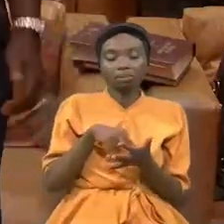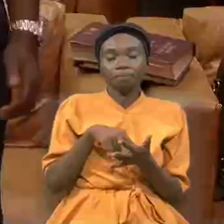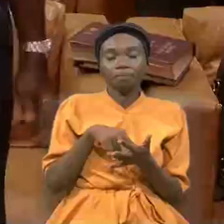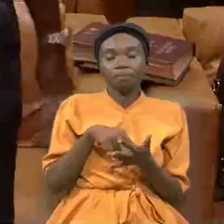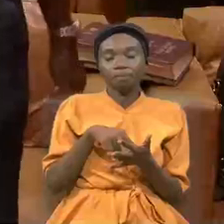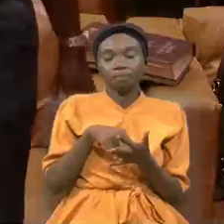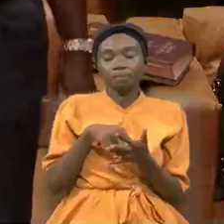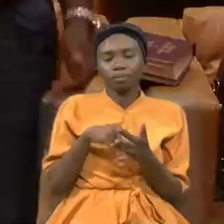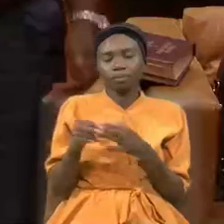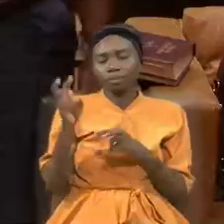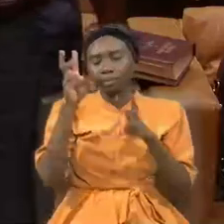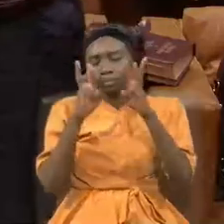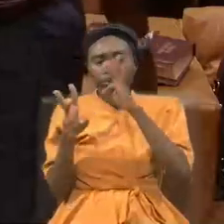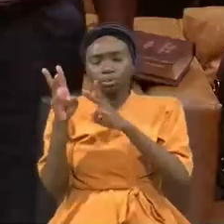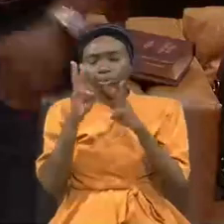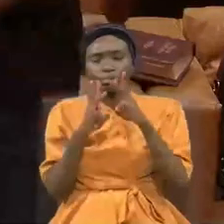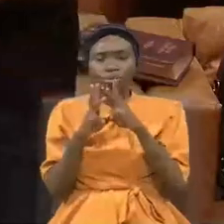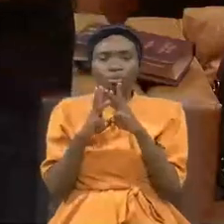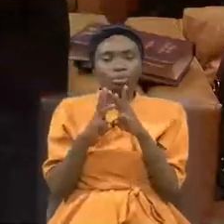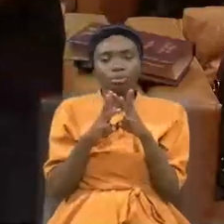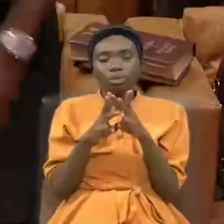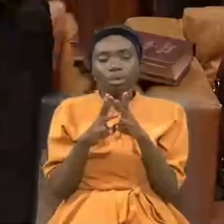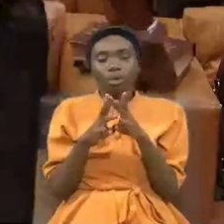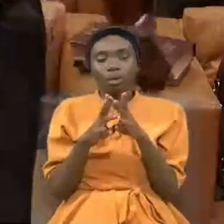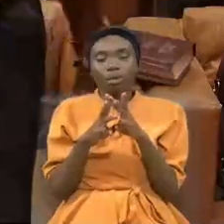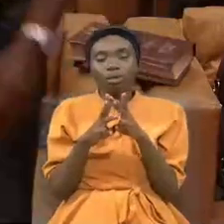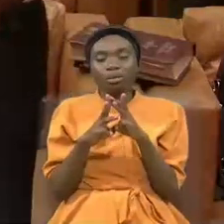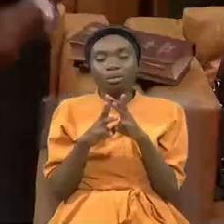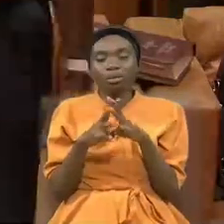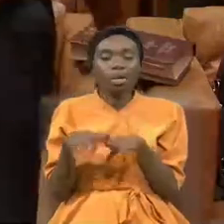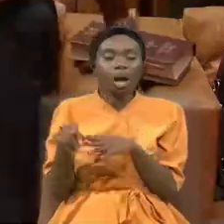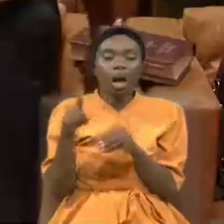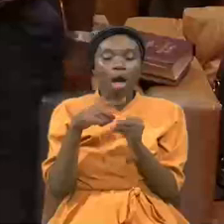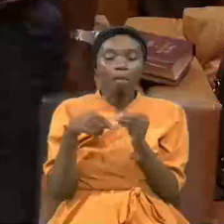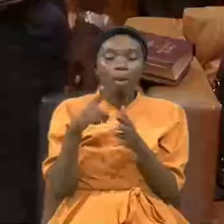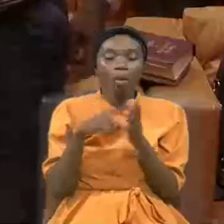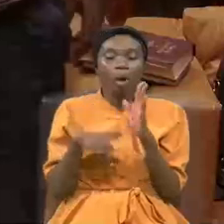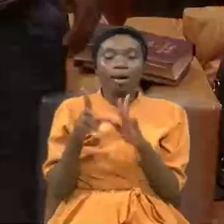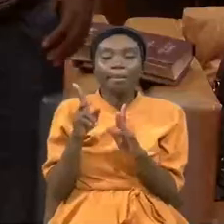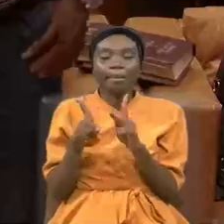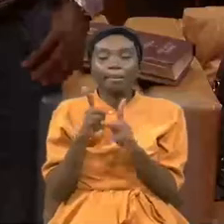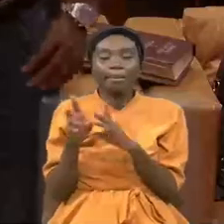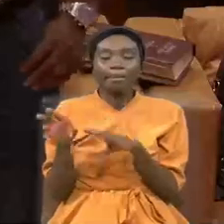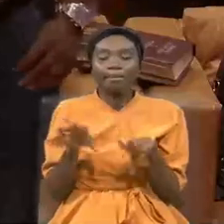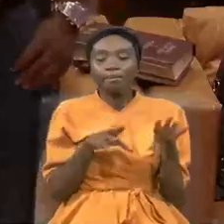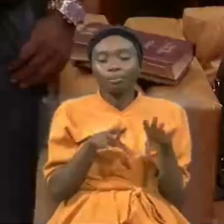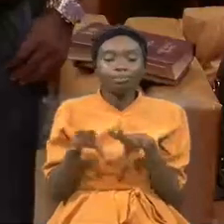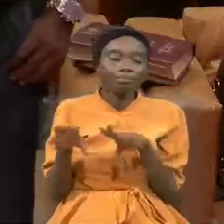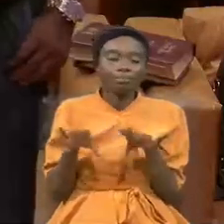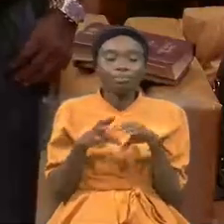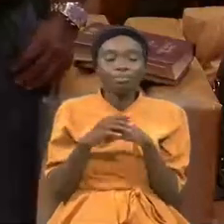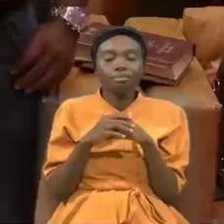pouvez pas bien tenir, vous ne pouvez pas bien vous tenir debout, chaque fois anxieux, ce que les gens feront.